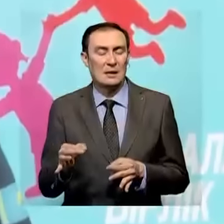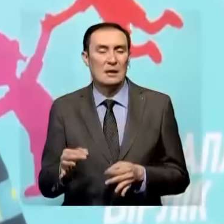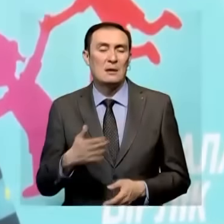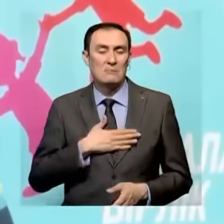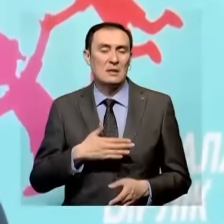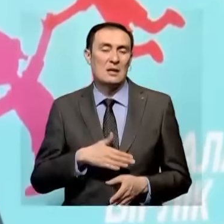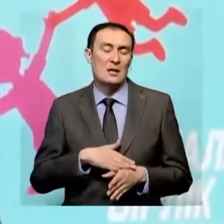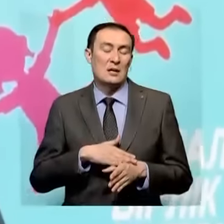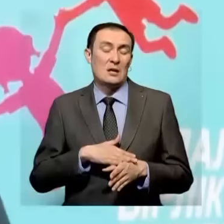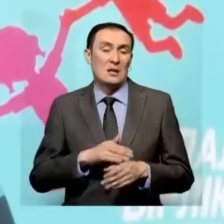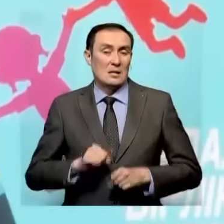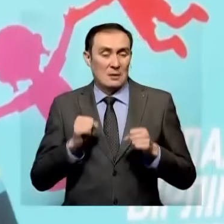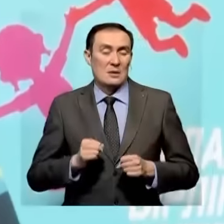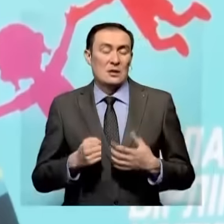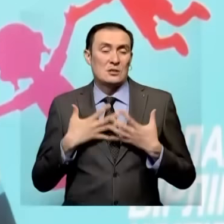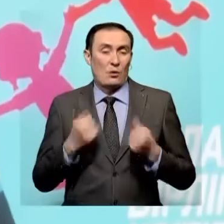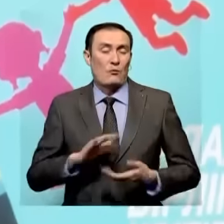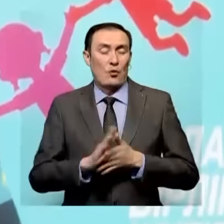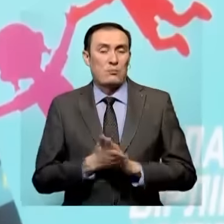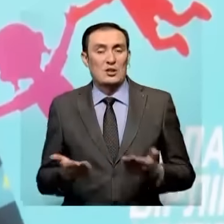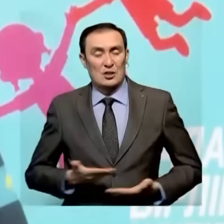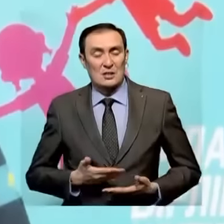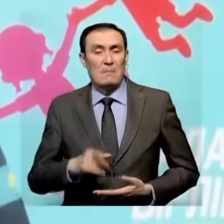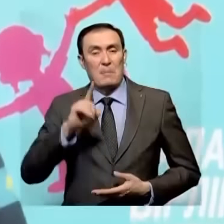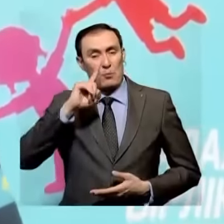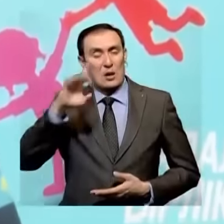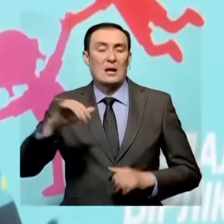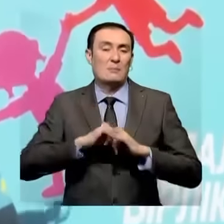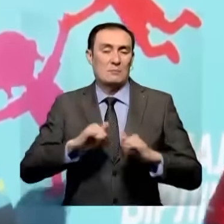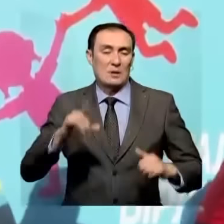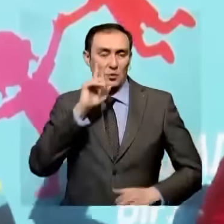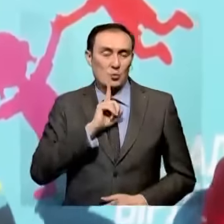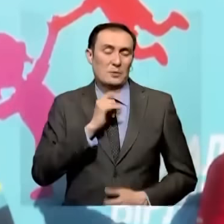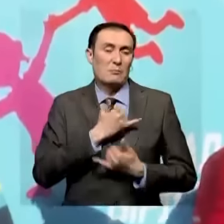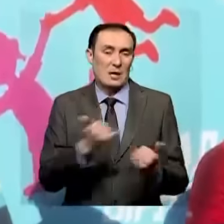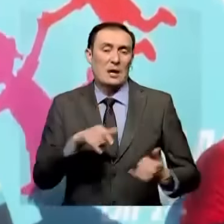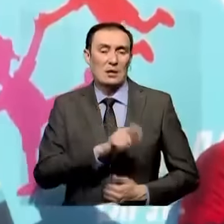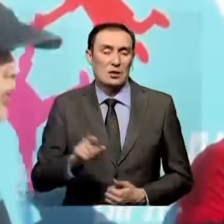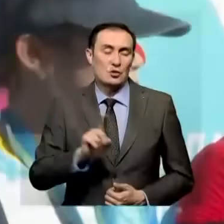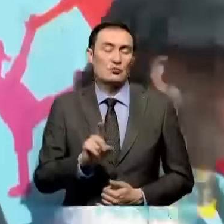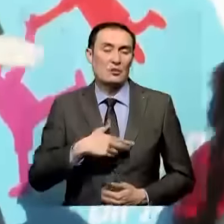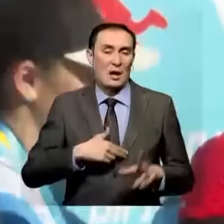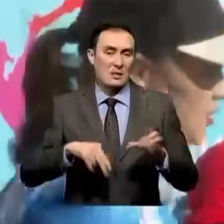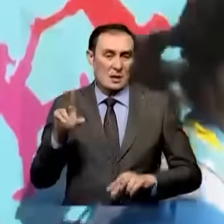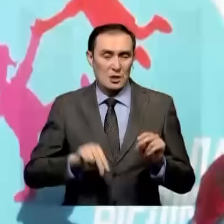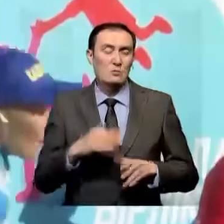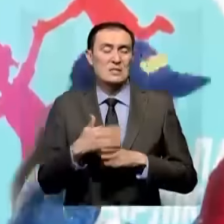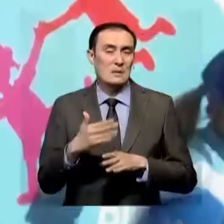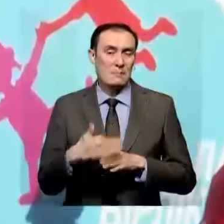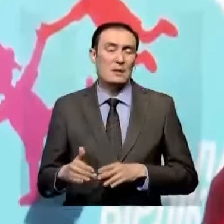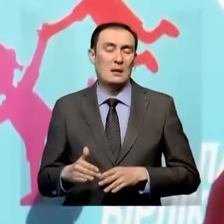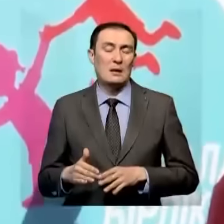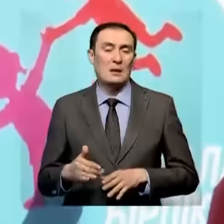Делаем здоровый образ жизни популярным, доступным для наших граждан. И я надеюсь, что постепенно